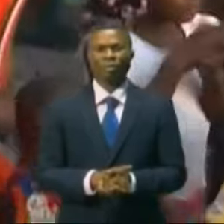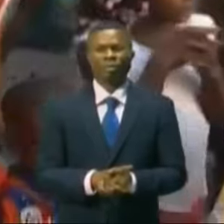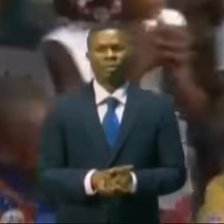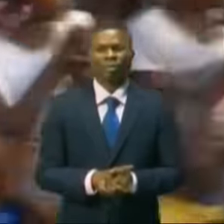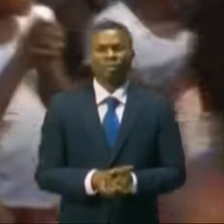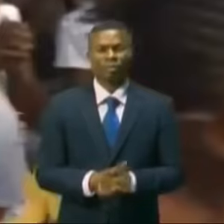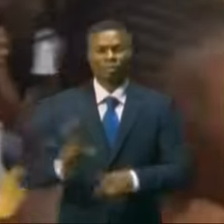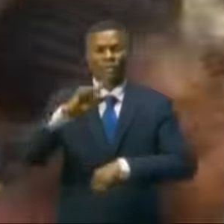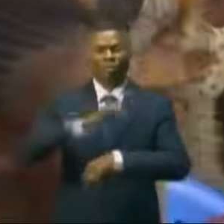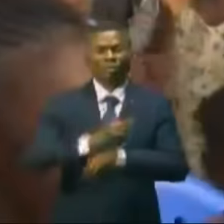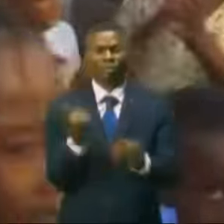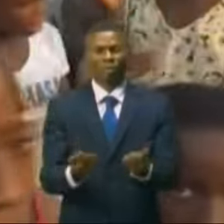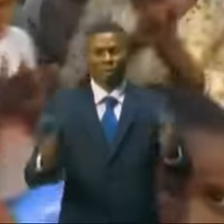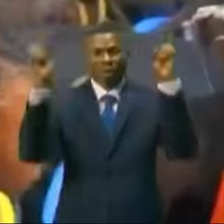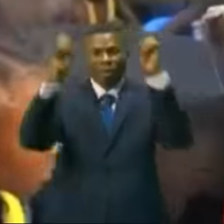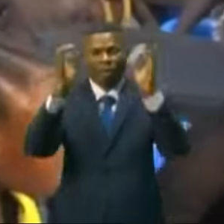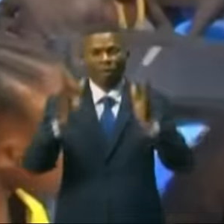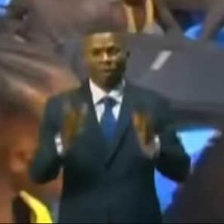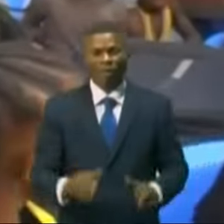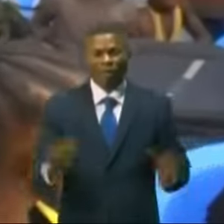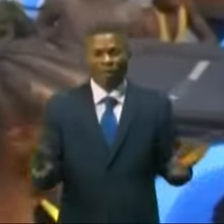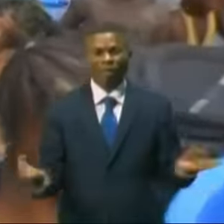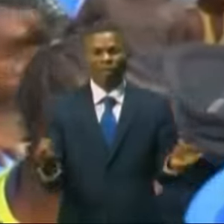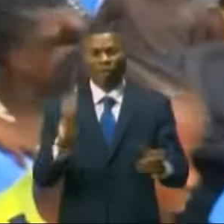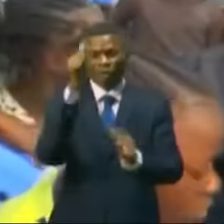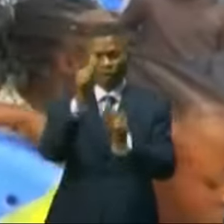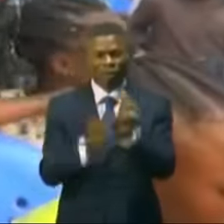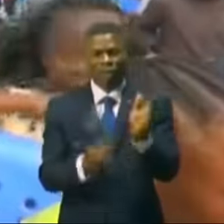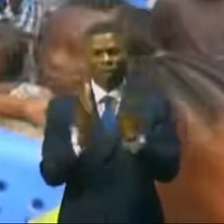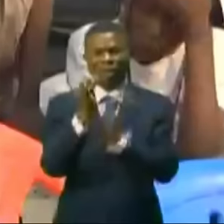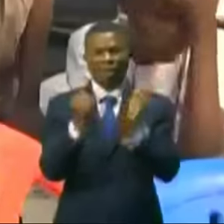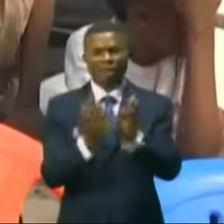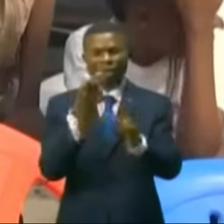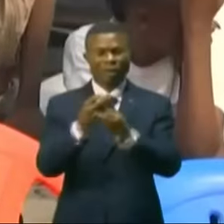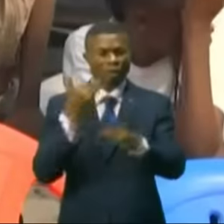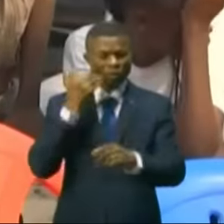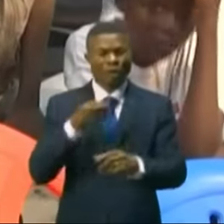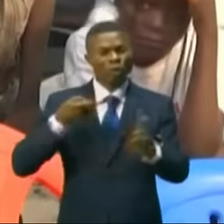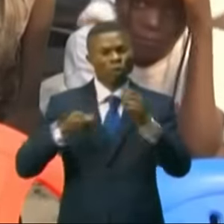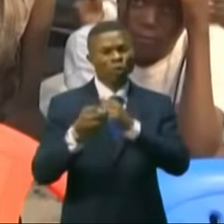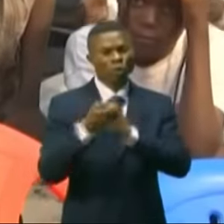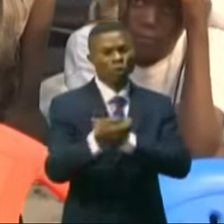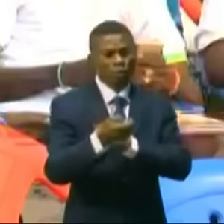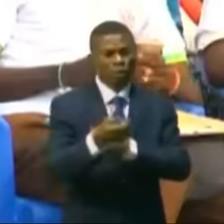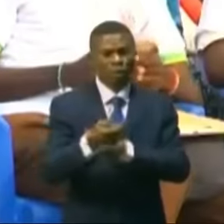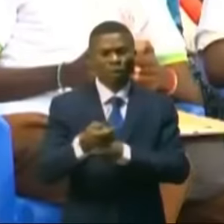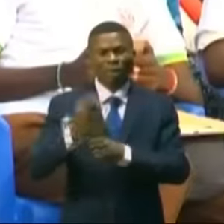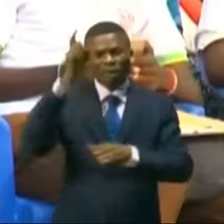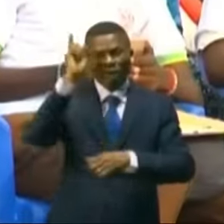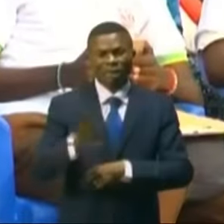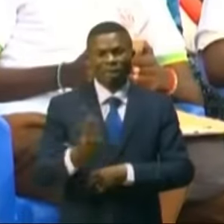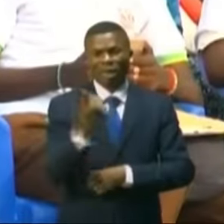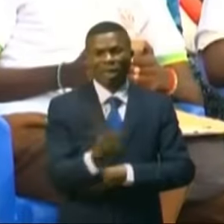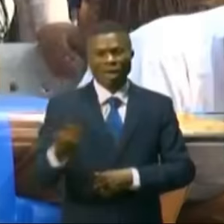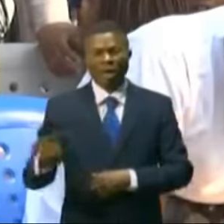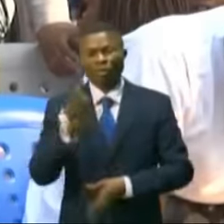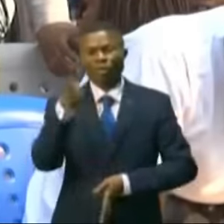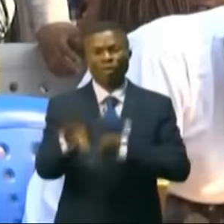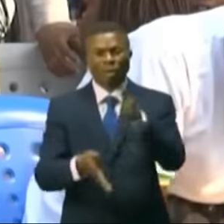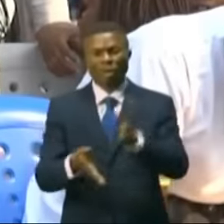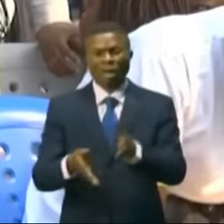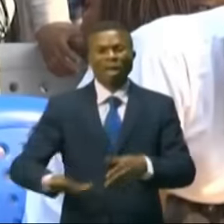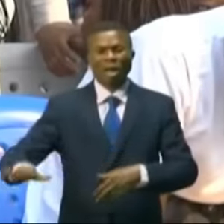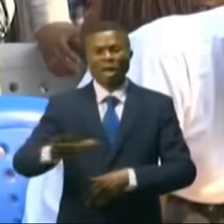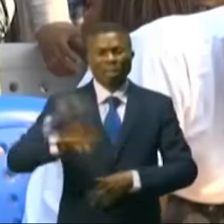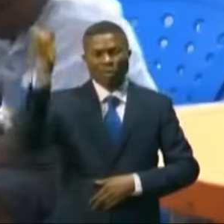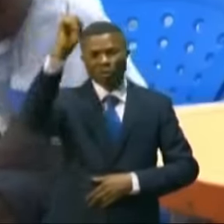La journée de l'enfant africain est célébrée chaque 16 juin en souvenir du massacre des centaines d'enfants tué lors d'une marche à Soweto par